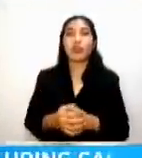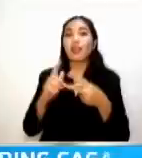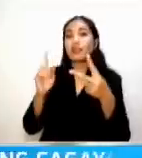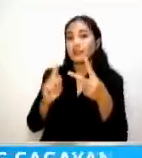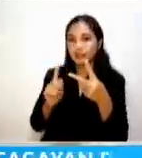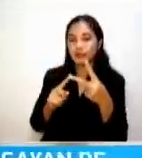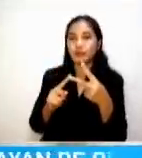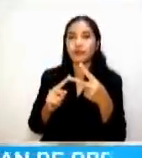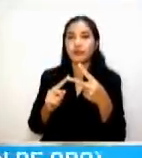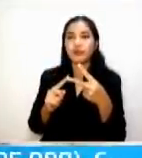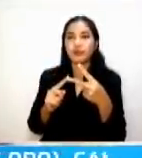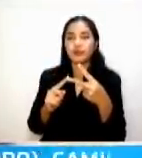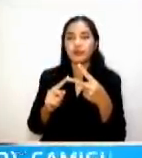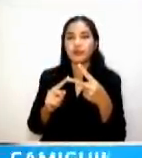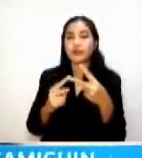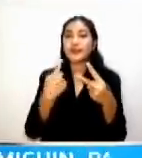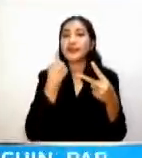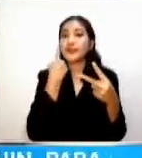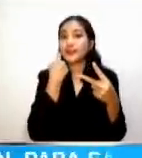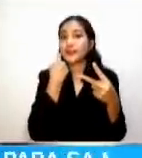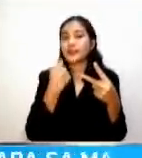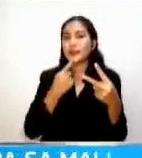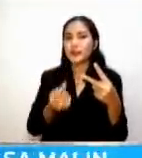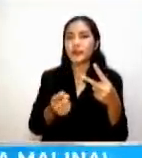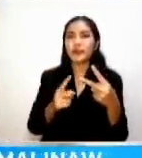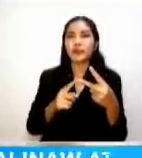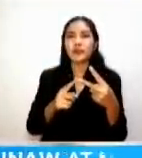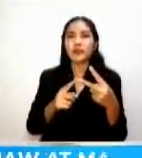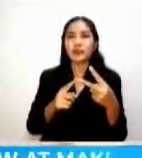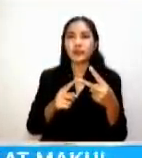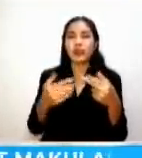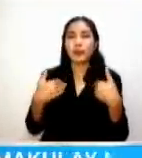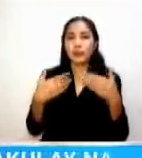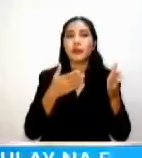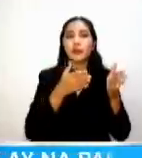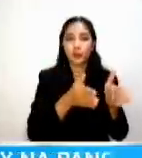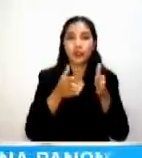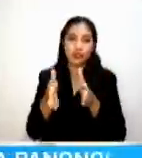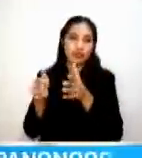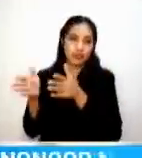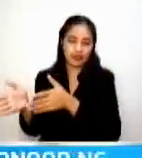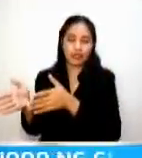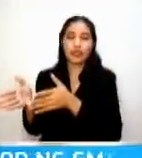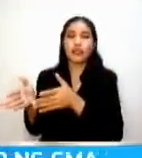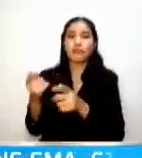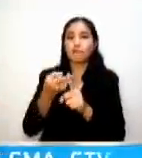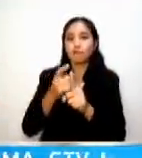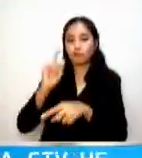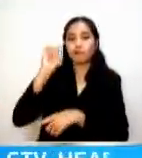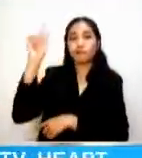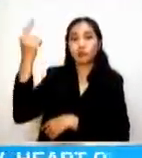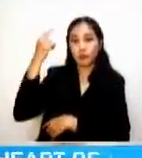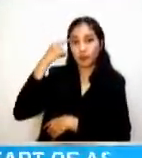nabanggit niyo po nga no, na meron na rin naman tayong mga pamamaraan na isinagawa yung mga local government units. As lead